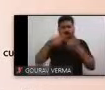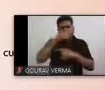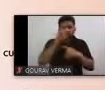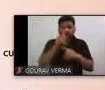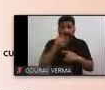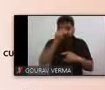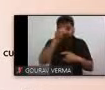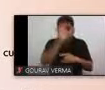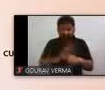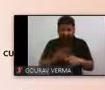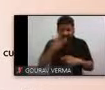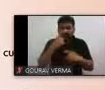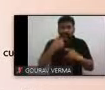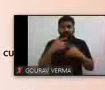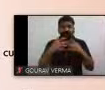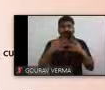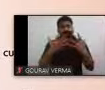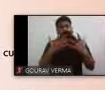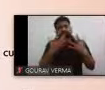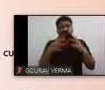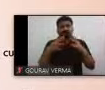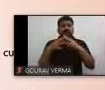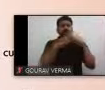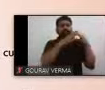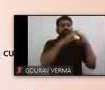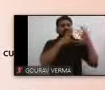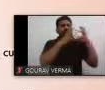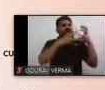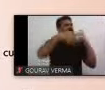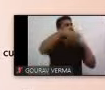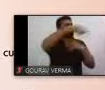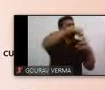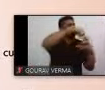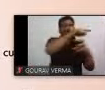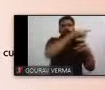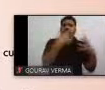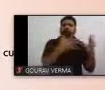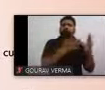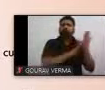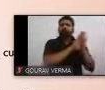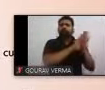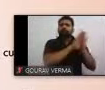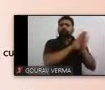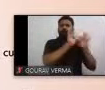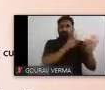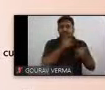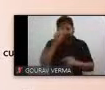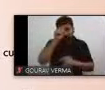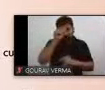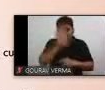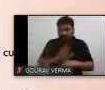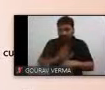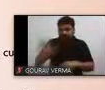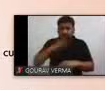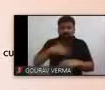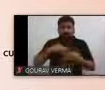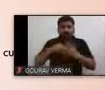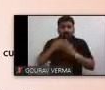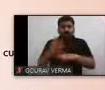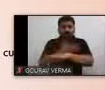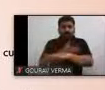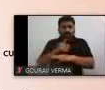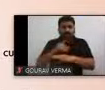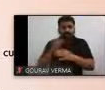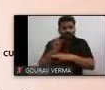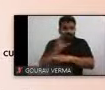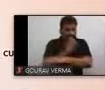सम ऑफ द वेस्टर्न कंट्रीज इट इज ऑलरेडी डेवलप्ड. इन आवर कंट्री, हमारे देश में तो अर्ली इंटरवेंशन सर्विसेज की